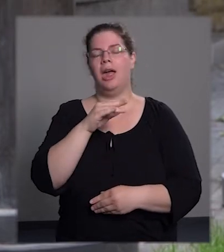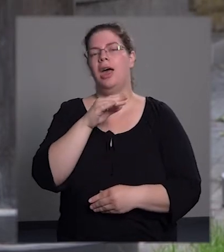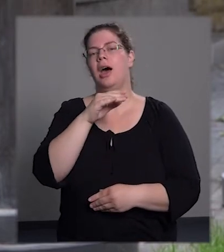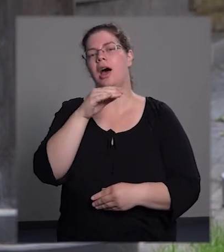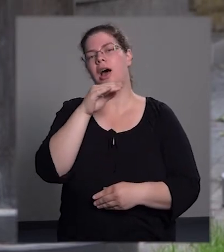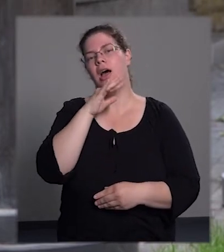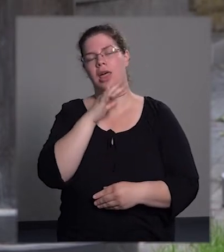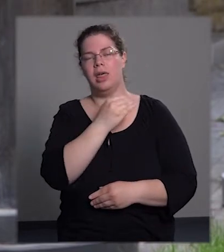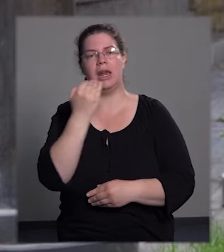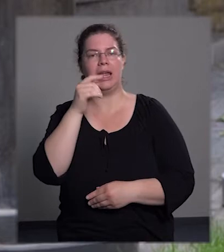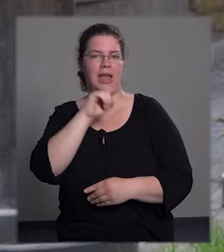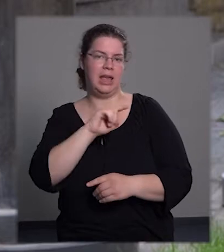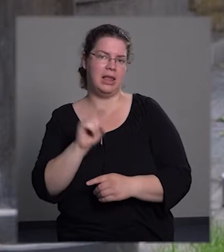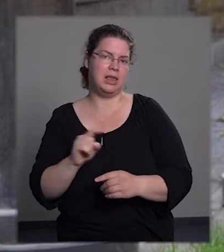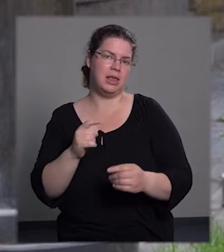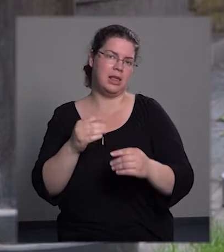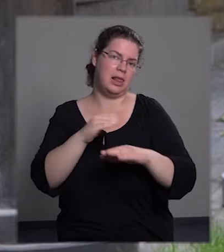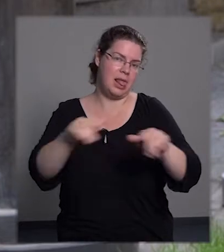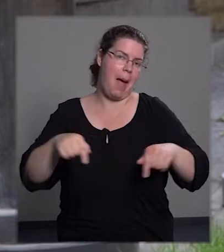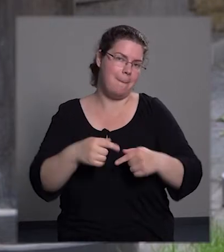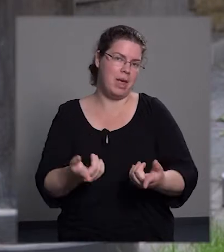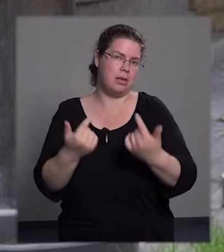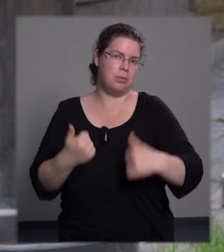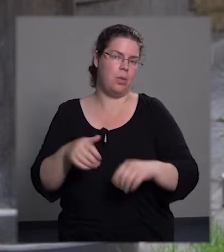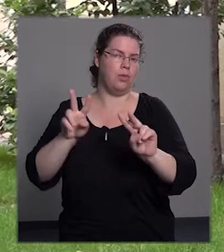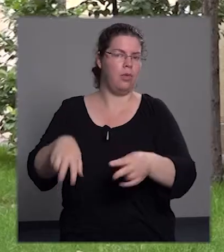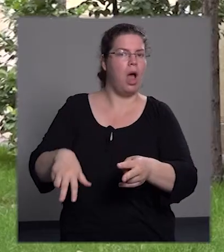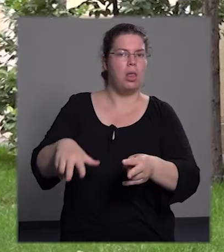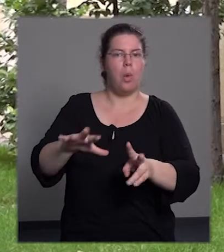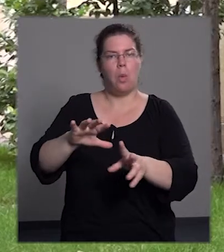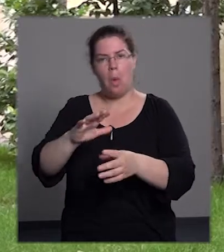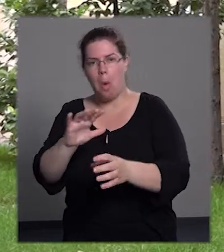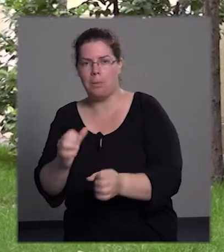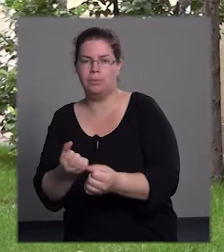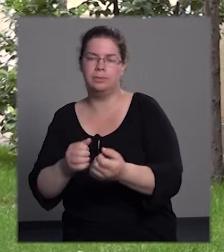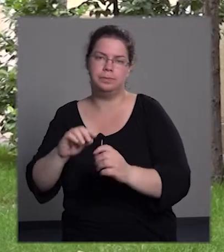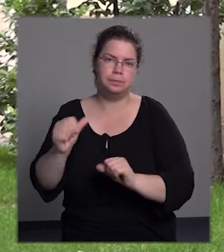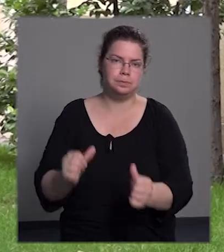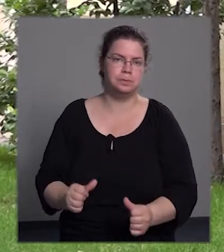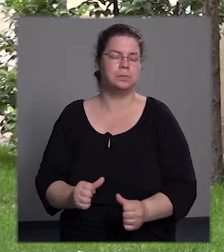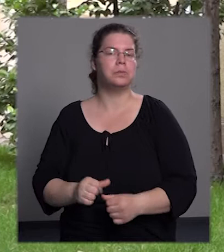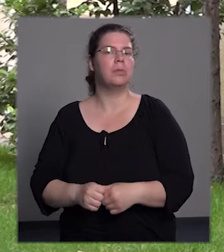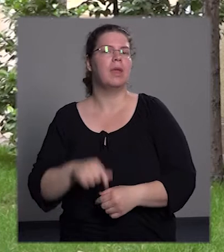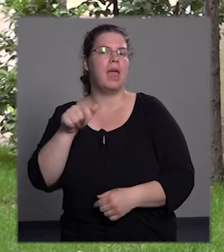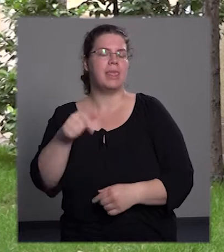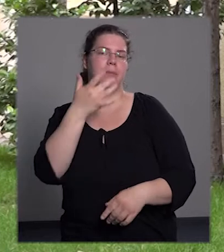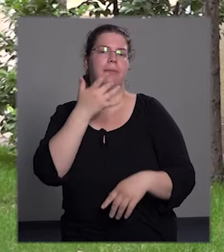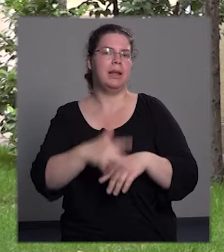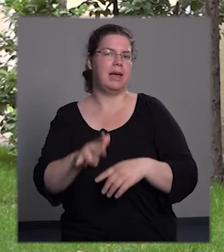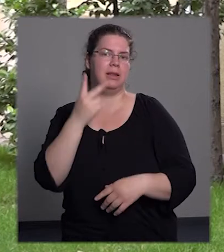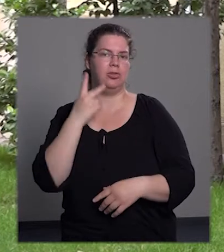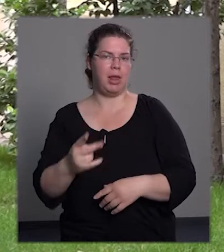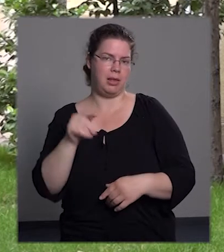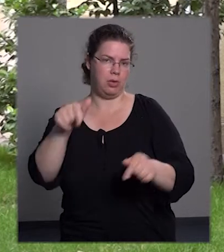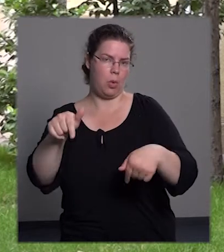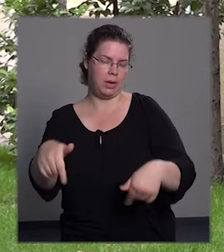való alkotás, és ennek a példáit is látjuk itt a kertben. Ez a Lebegés című szobor, ami